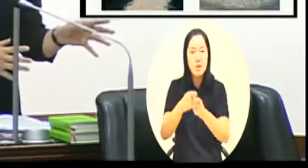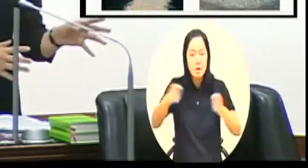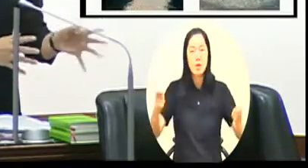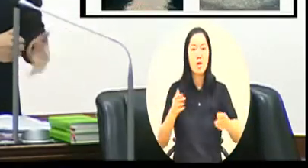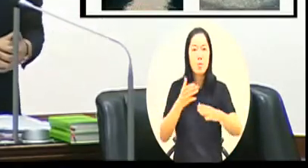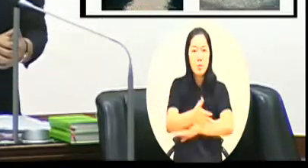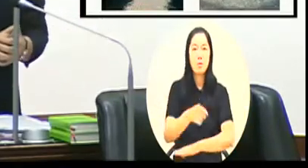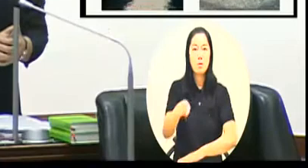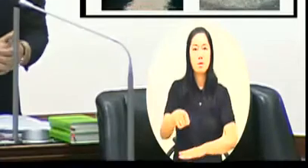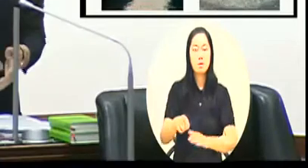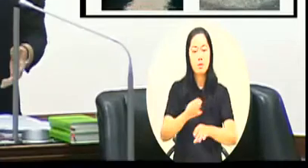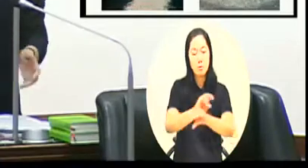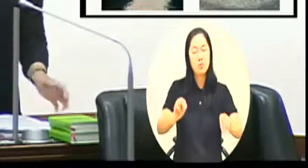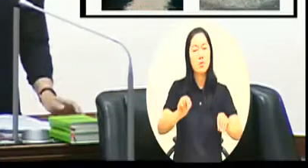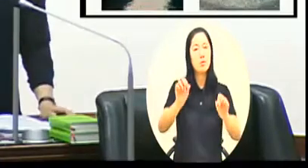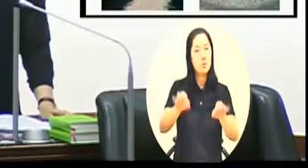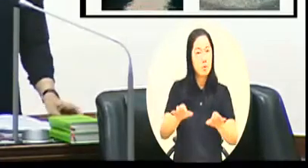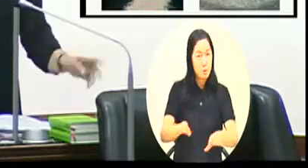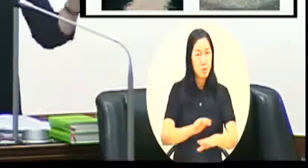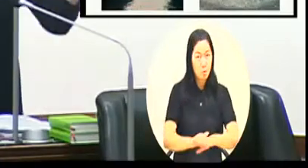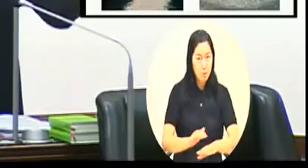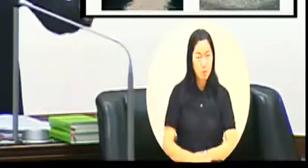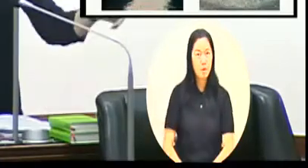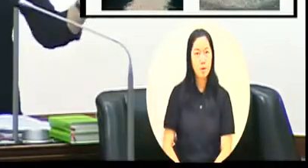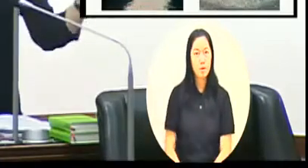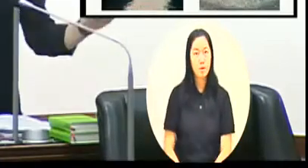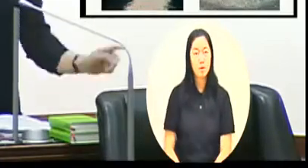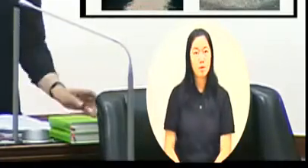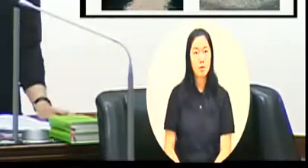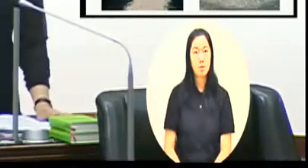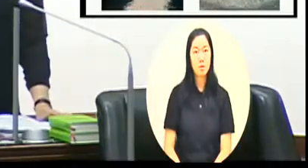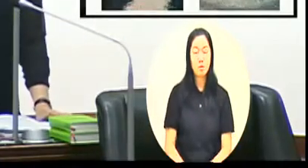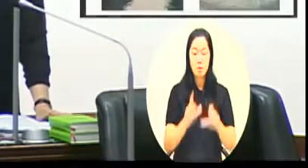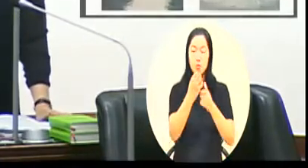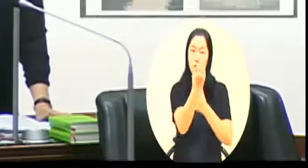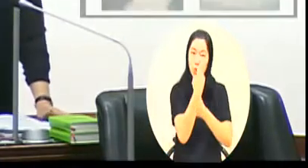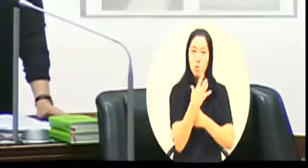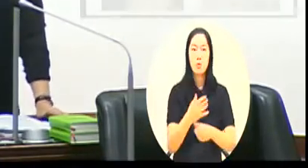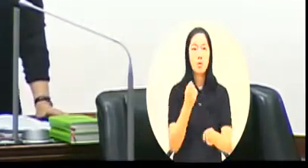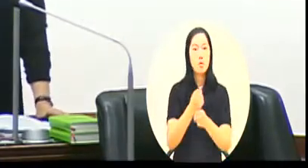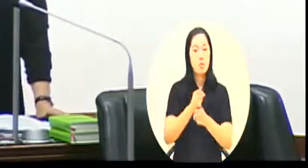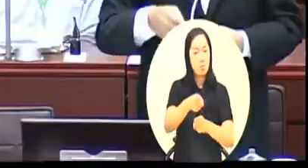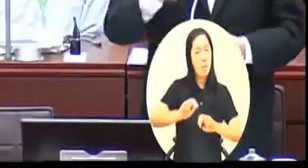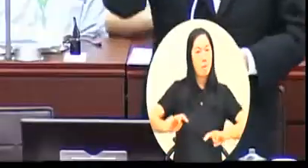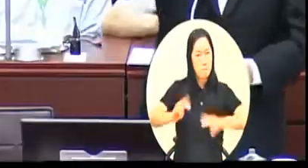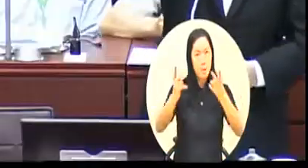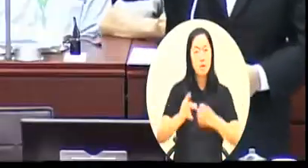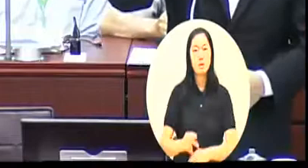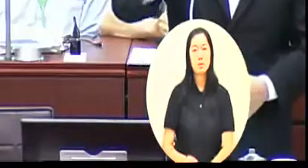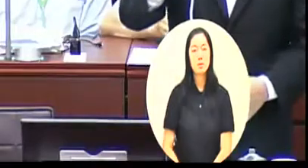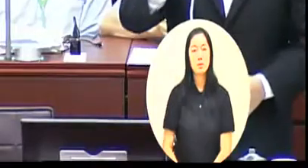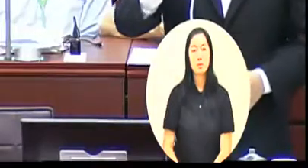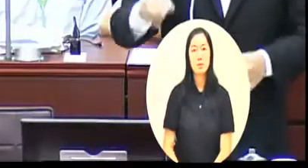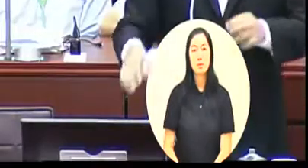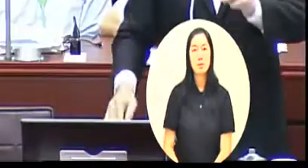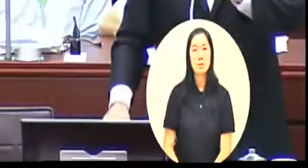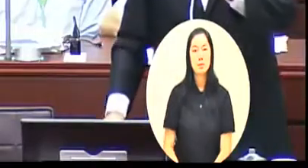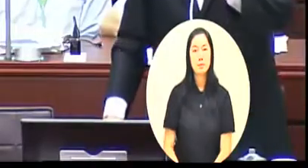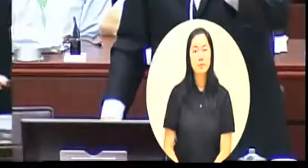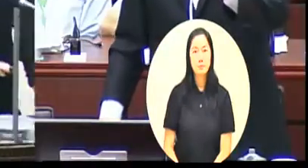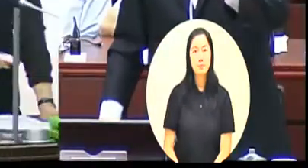一个土地。好，局长你答复一下，是不是能够赶快做一个更新？ 赵局长，请答